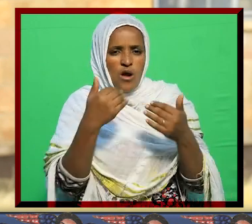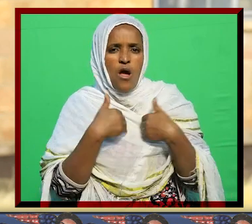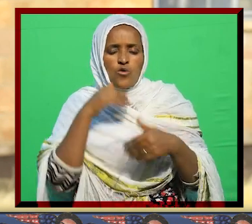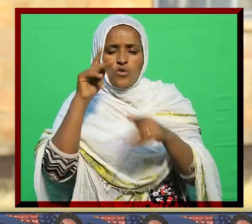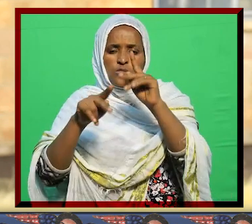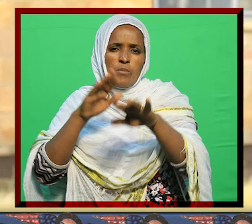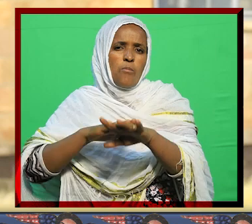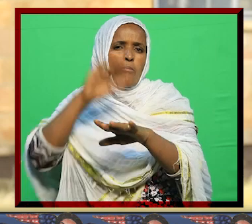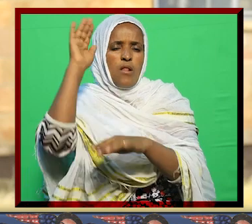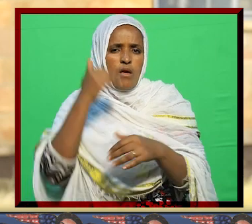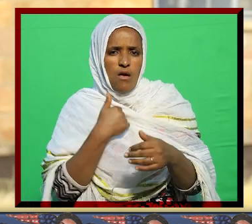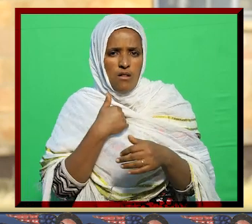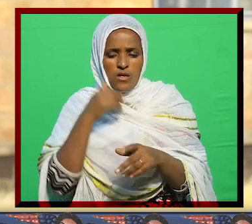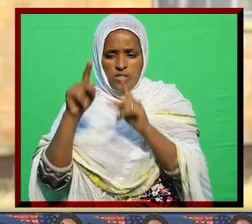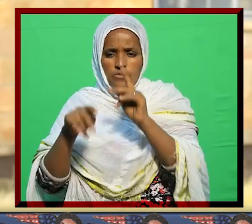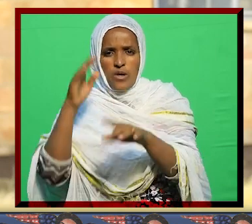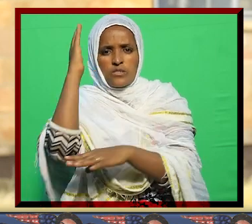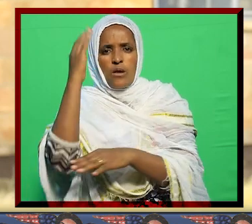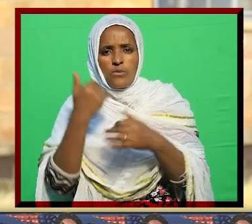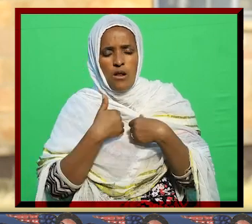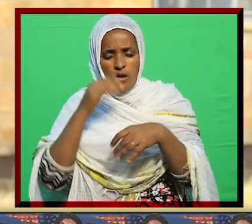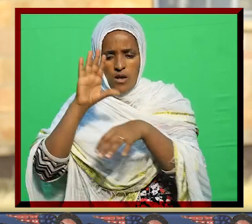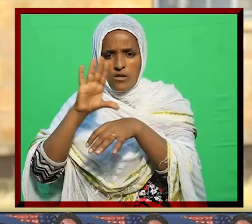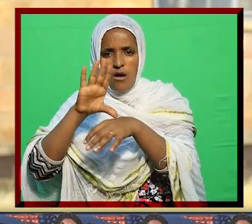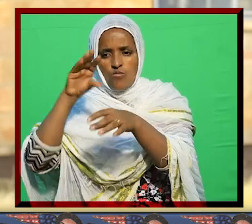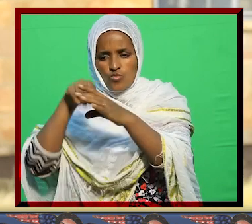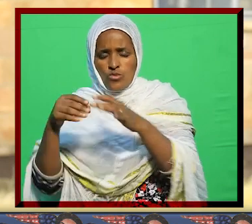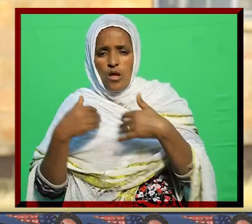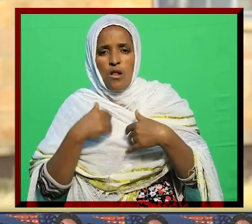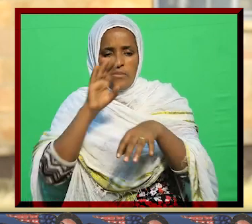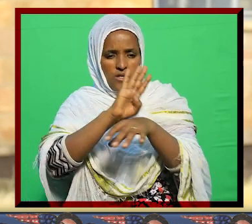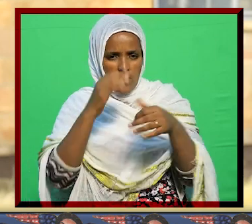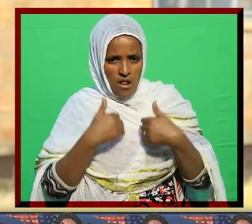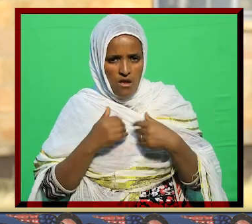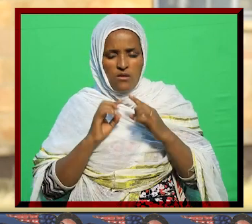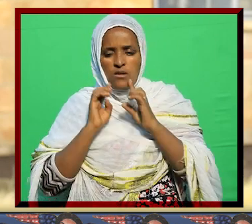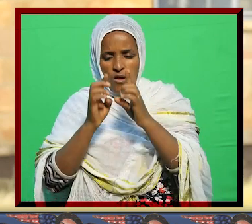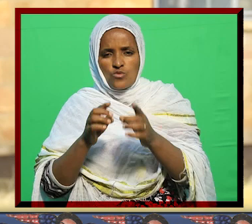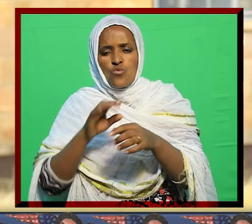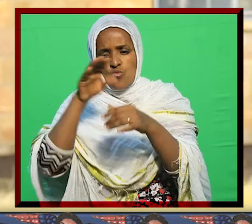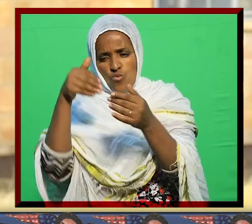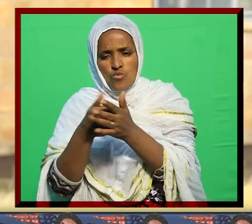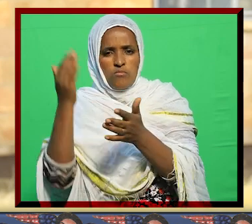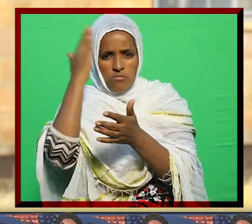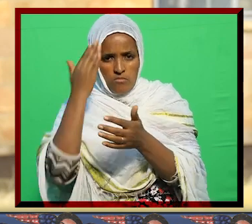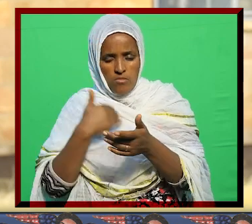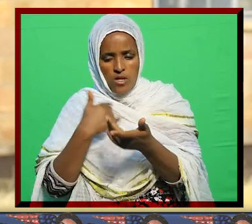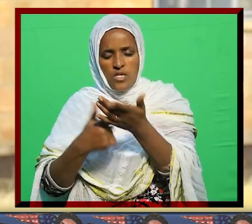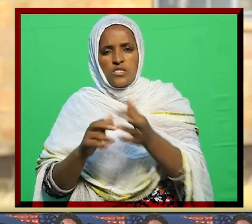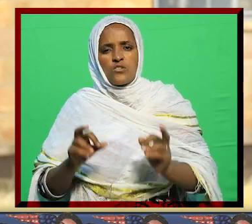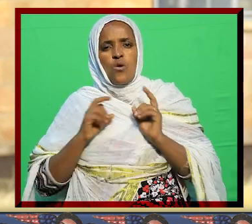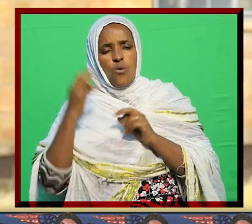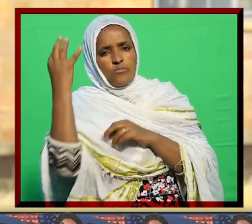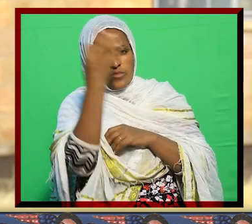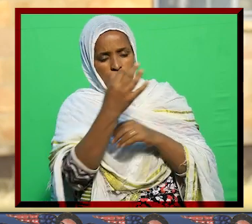ካለው ህዝብ በላይ ህዝብ አለ ቅዱስ ህዝብ እግዚአብሔር አለ በየገዳማቱ አሁን ሰው ቤተ ክርስቲያን አለ ቅዳሴው ማይሌቱ ሲሰማ ይታወቃል ለዚህ ያው